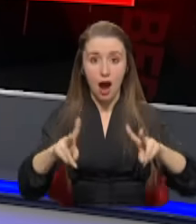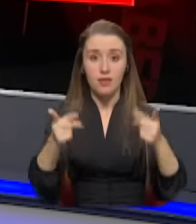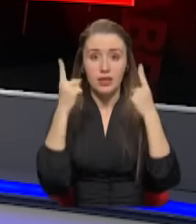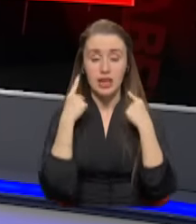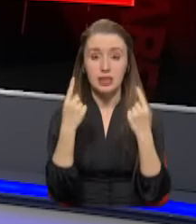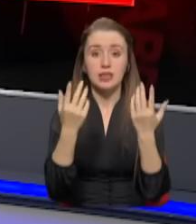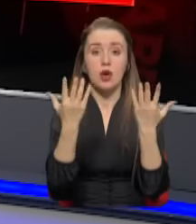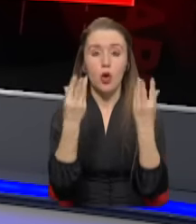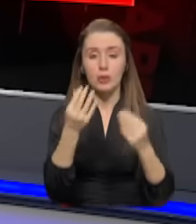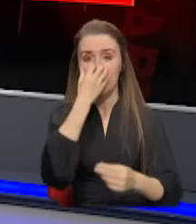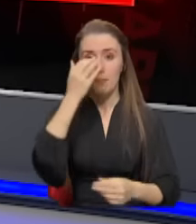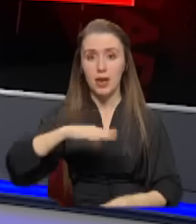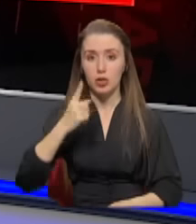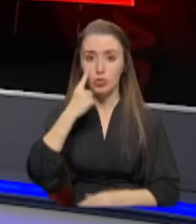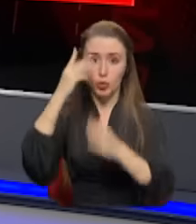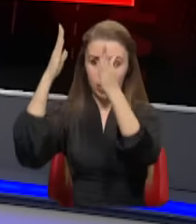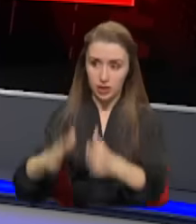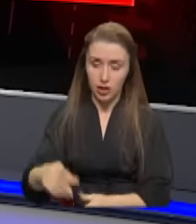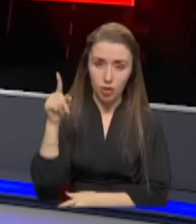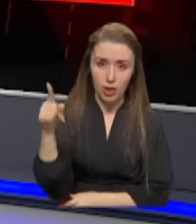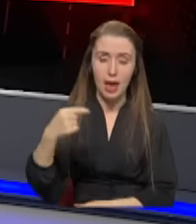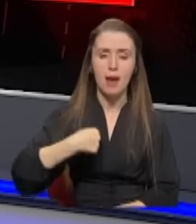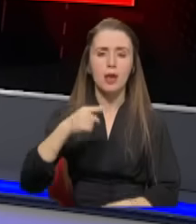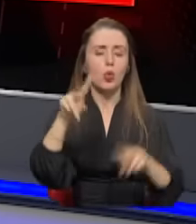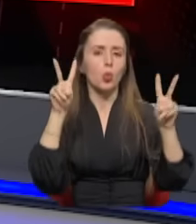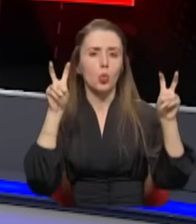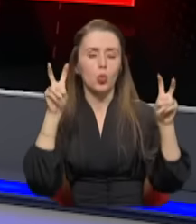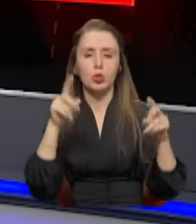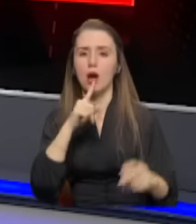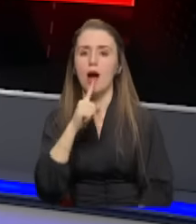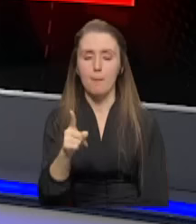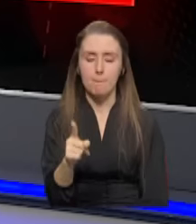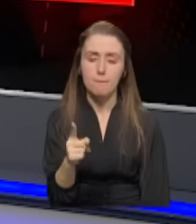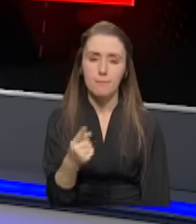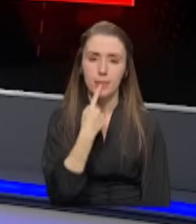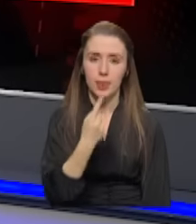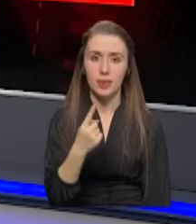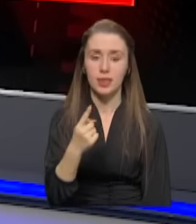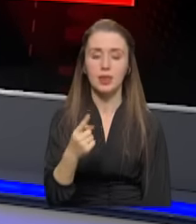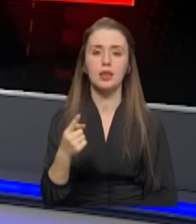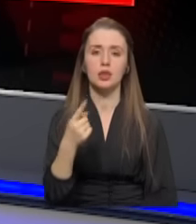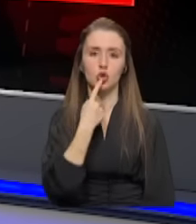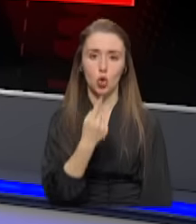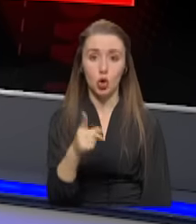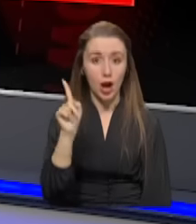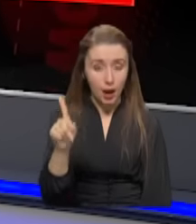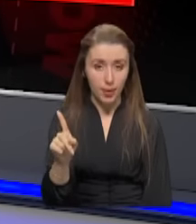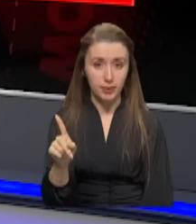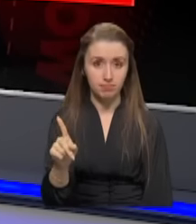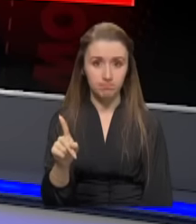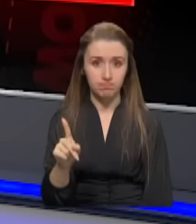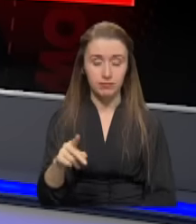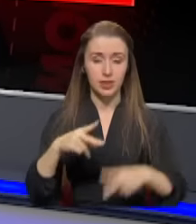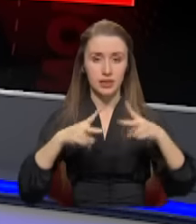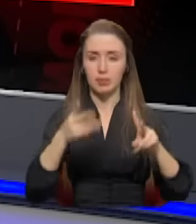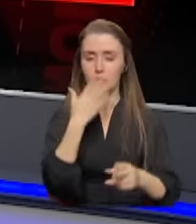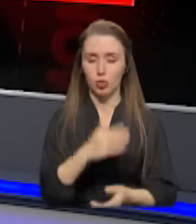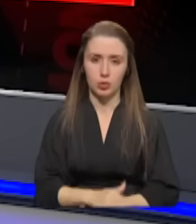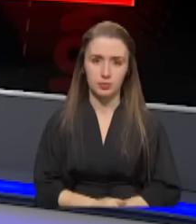kullanması beklenen Cumhurbaşkanı Erdoğan'ın ben o konuda talimat verdim dediği iddiası var ama henüz tahliye